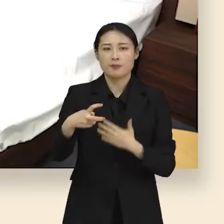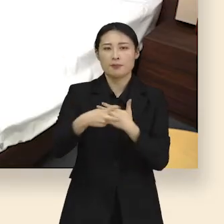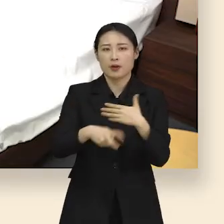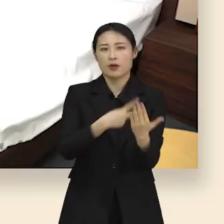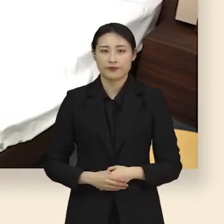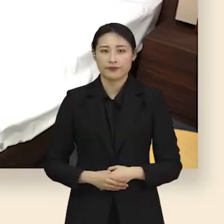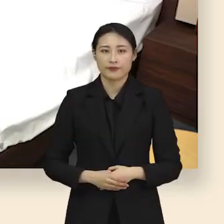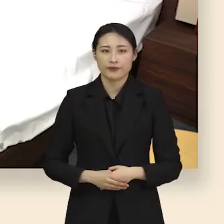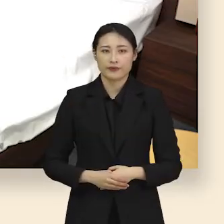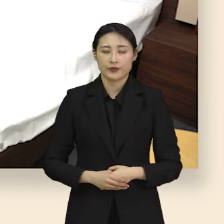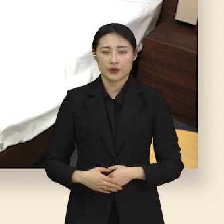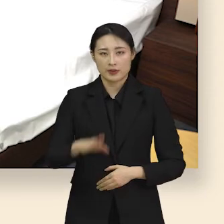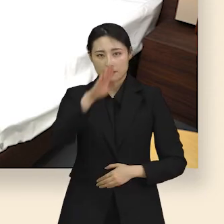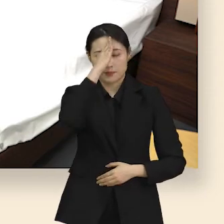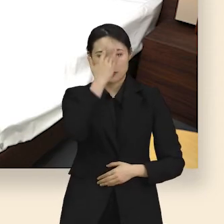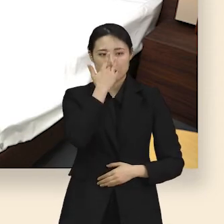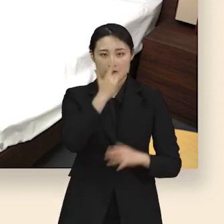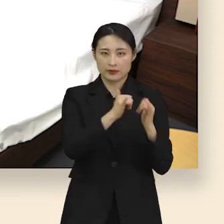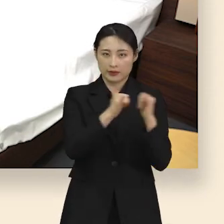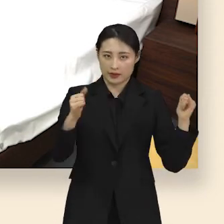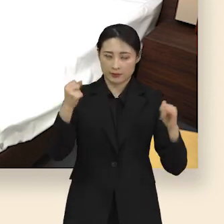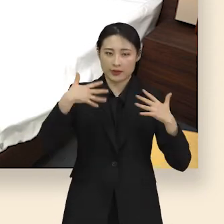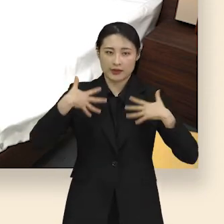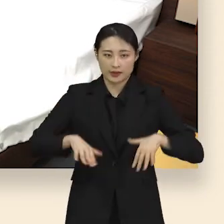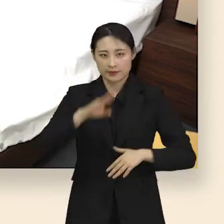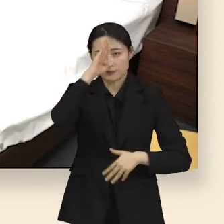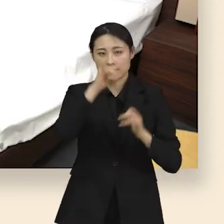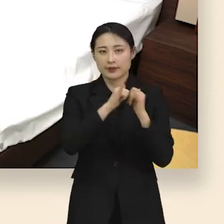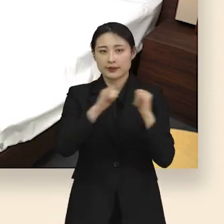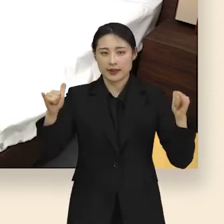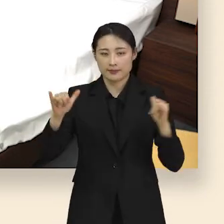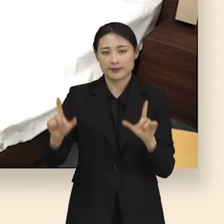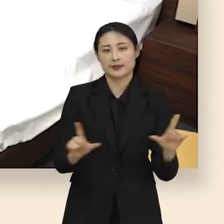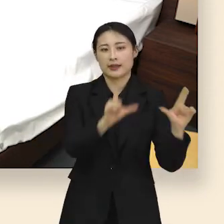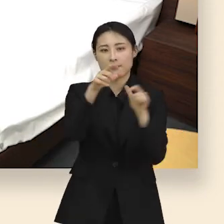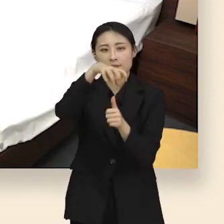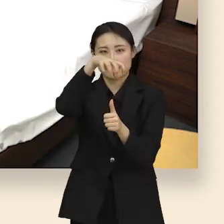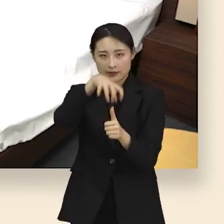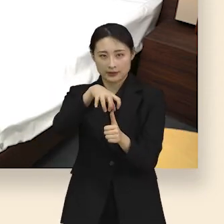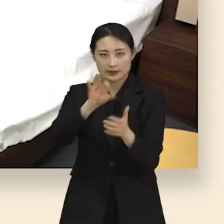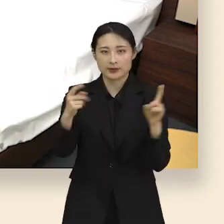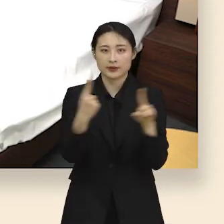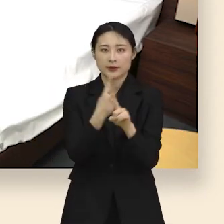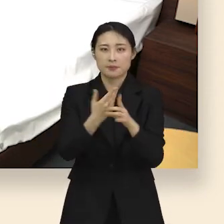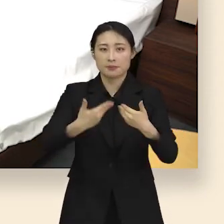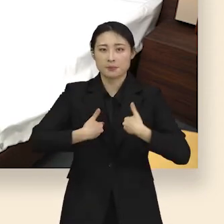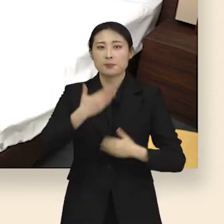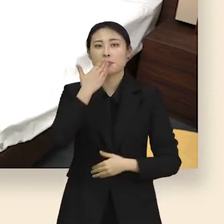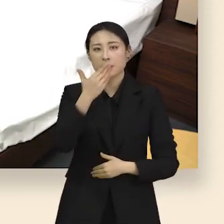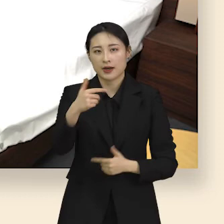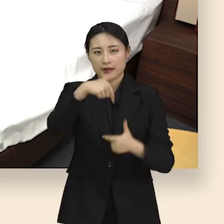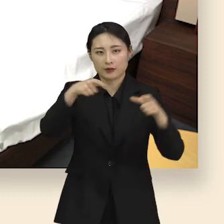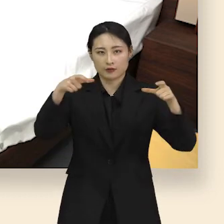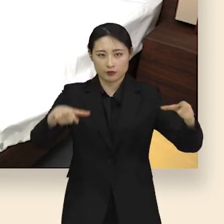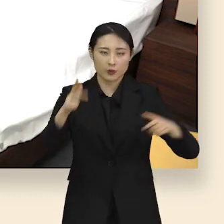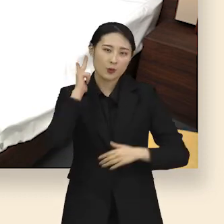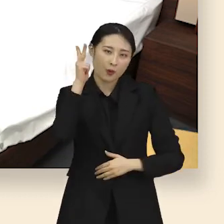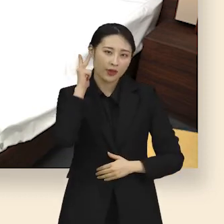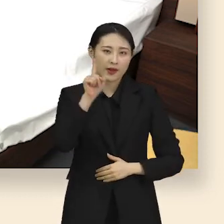보태기 위해서 무증상 경증 확진자가 머물며 격리 치료를 받을 수 있도록 관내 호텔 한